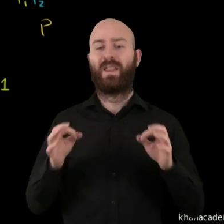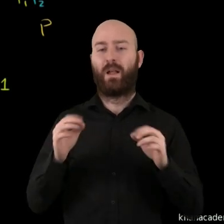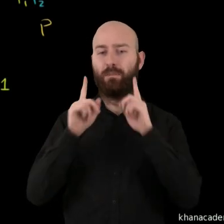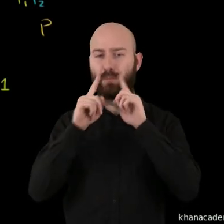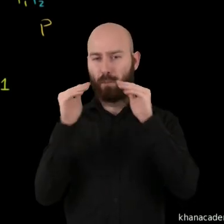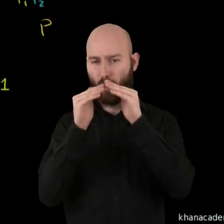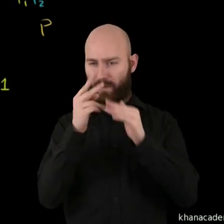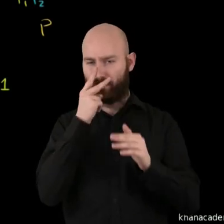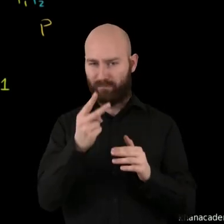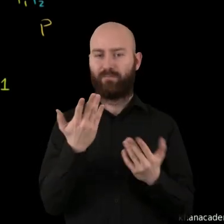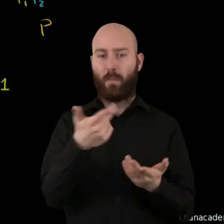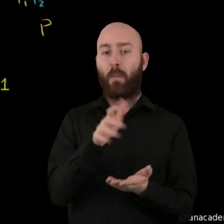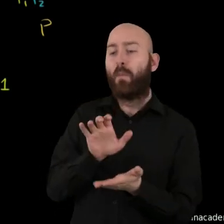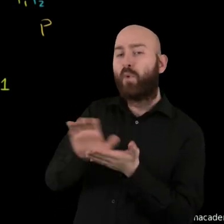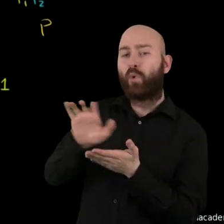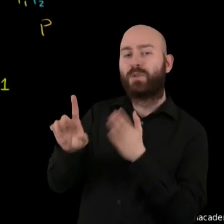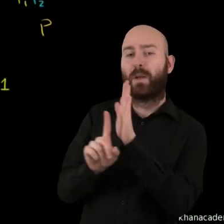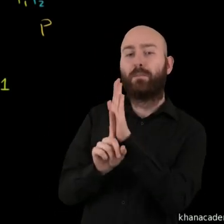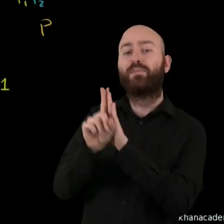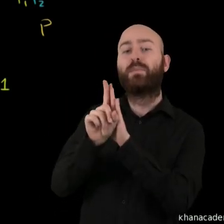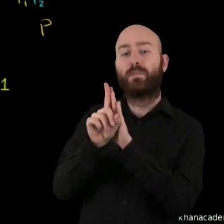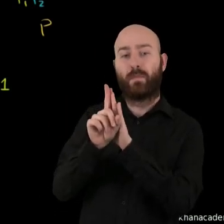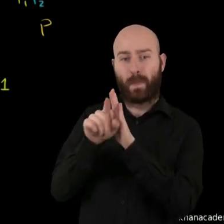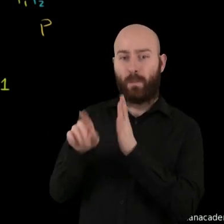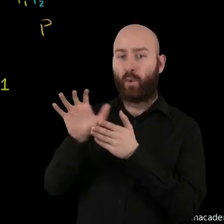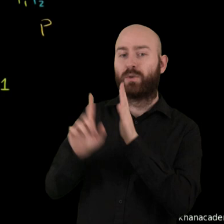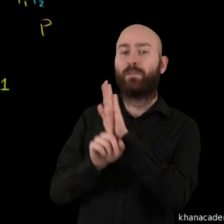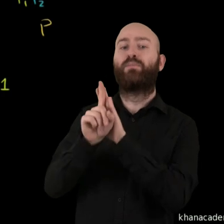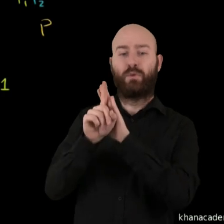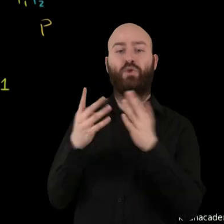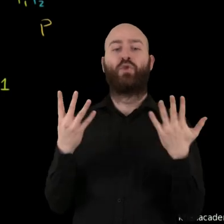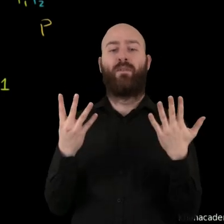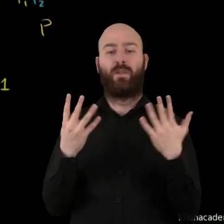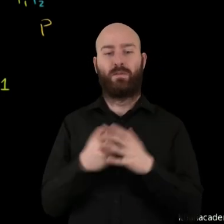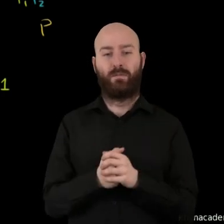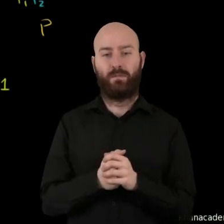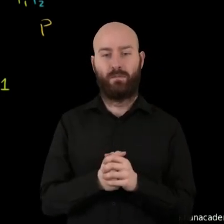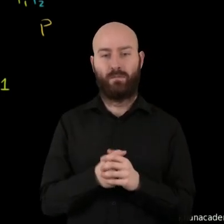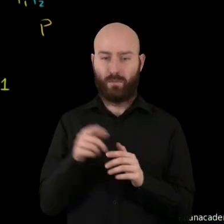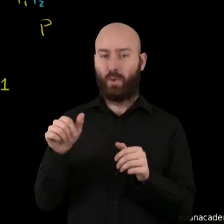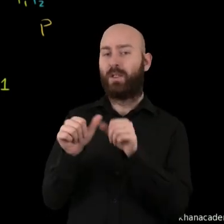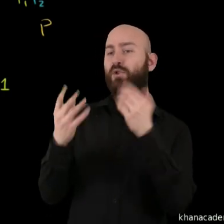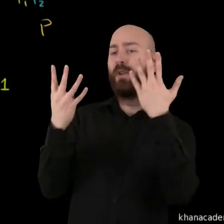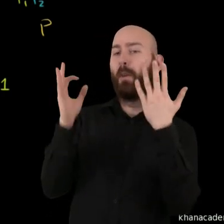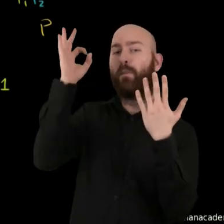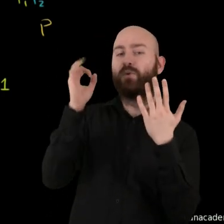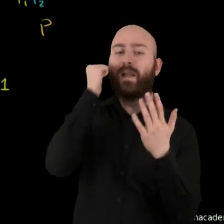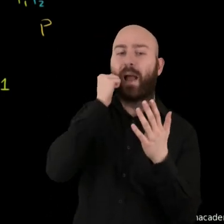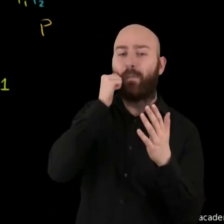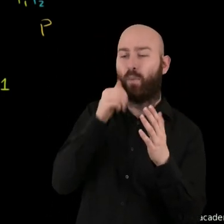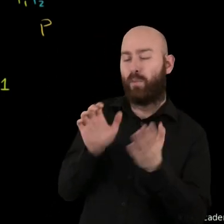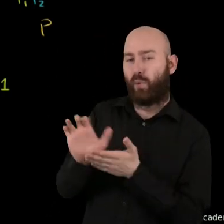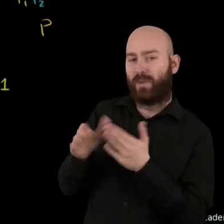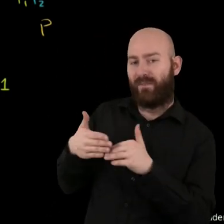cenach z jakiegoś roku bazowego. Mamy prawdziwe porównanie. Możemy stwierdzić, jak wzrosła produkcja. Wzrosła ona o 9.